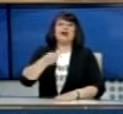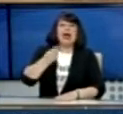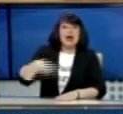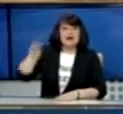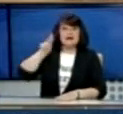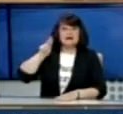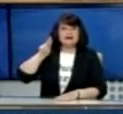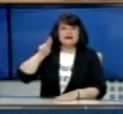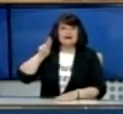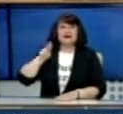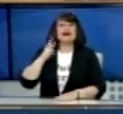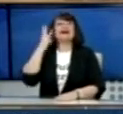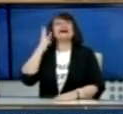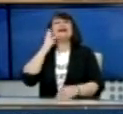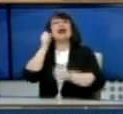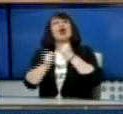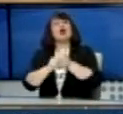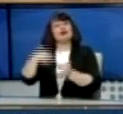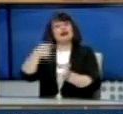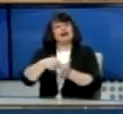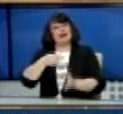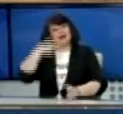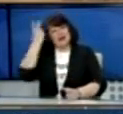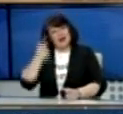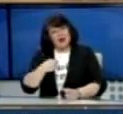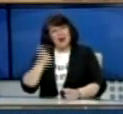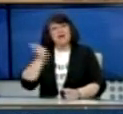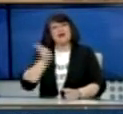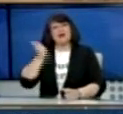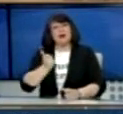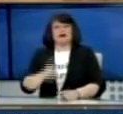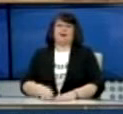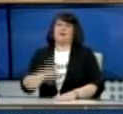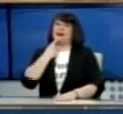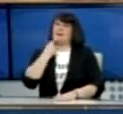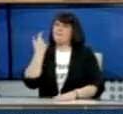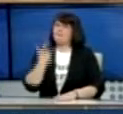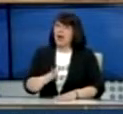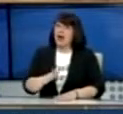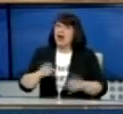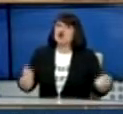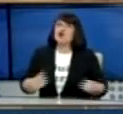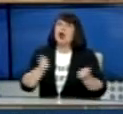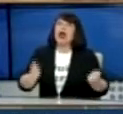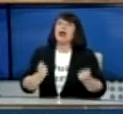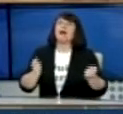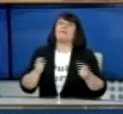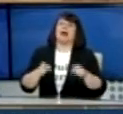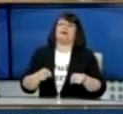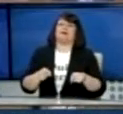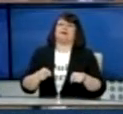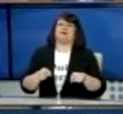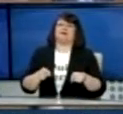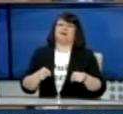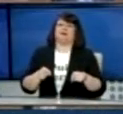Κυριάκος Μητσοτάκης ιδιαιτέρως πιέζεται και από δεξιά αλλά και από αριστερά, επιτρέψτε μου, για την